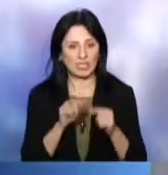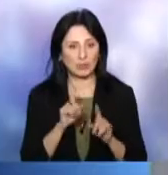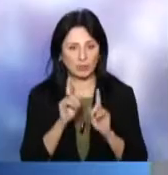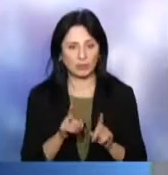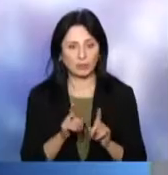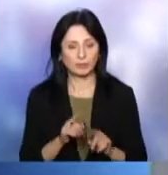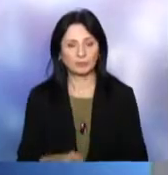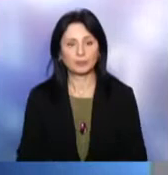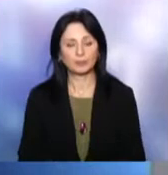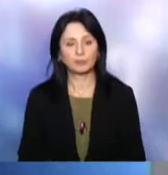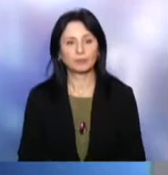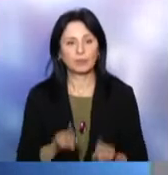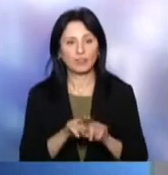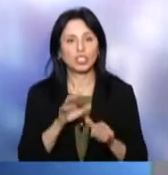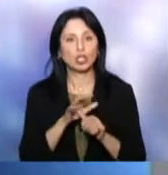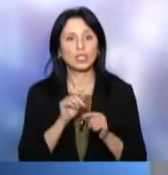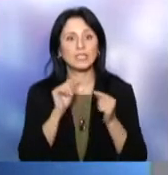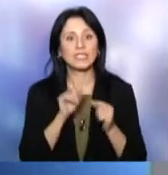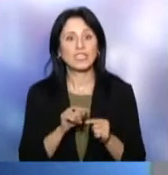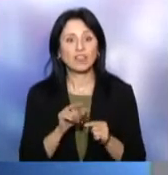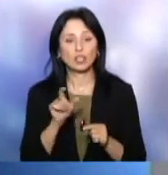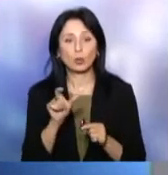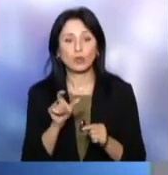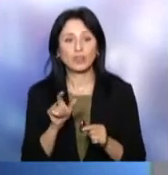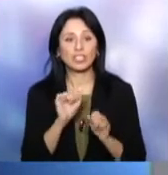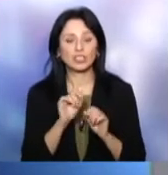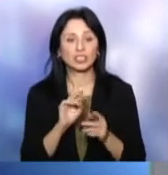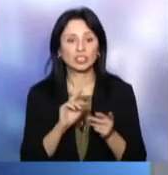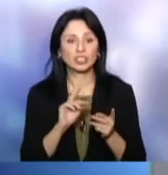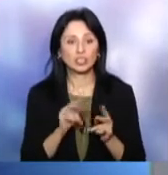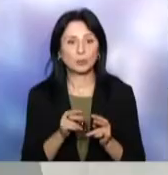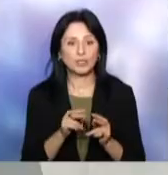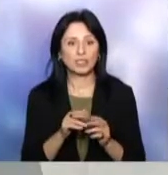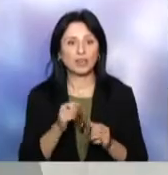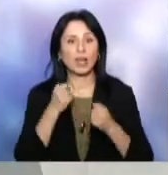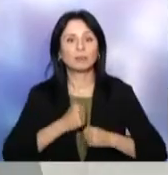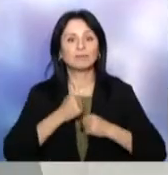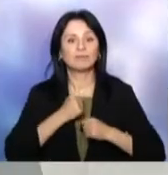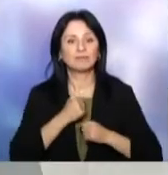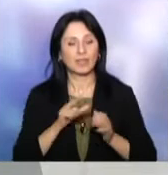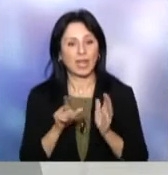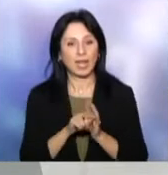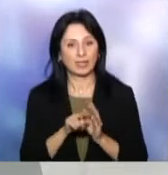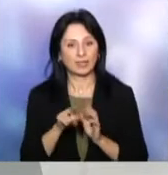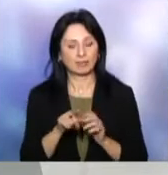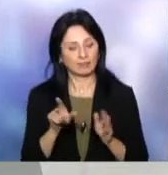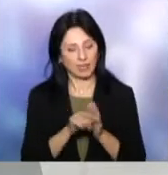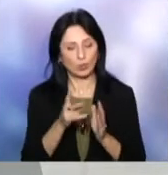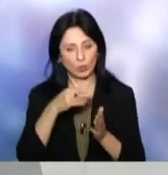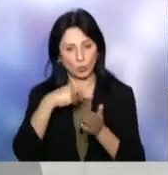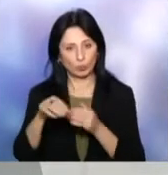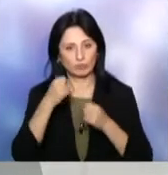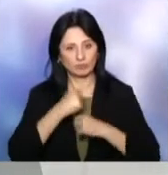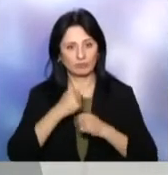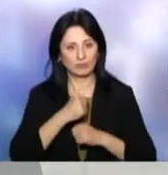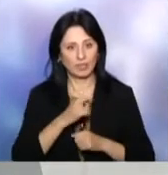სოკოსაწინააღმდეგო საშუალებები და აგრეთვე სოკოსაწინააღმდეგო კომპონენტის შემცველი და დამბანი საშუალებებიც. ისე რომ მთელი ზაფხულის განმავლობაში, როდესაც